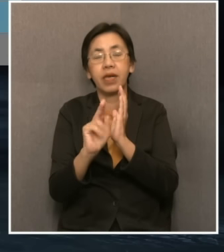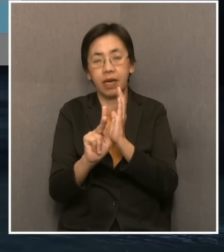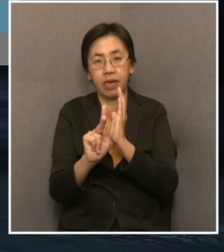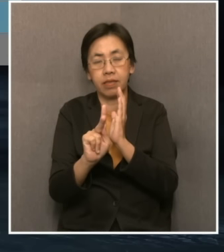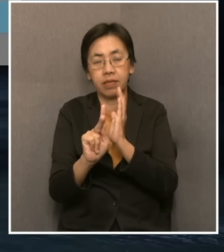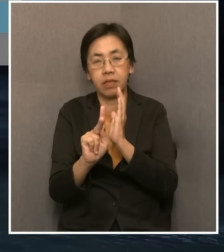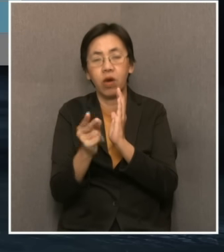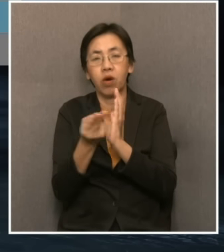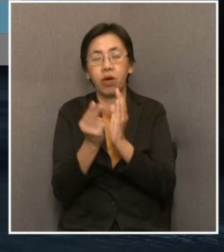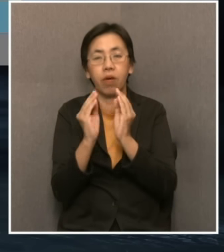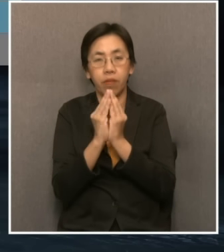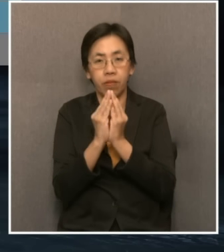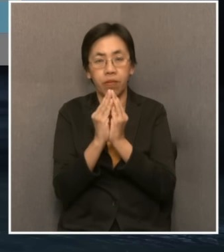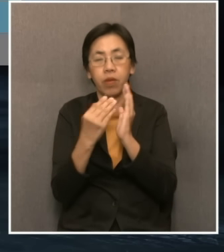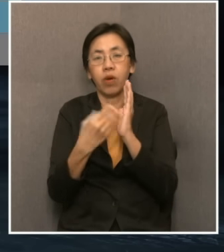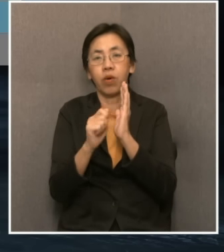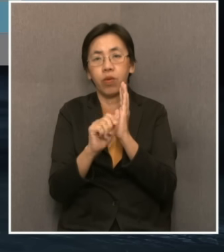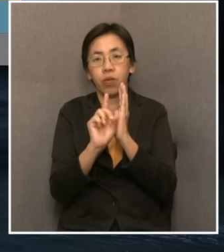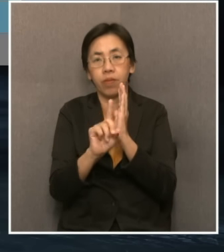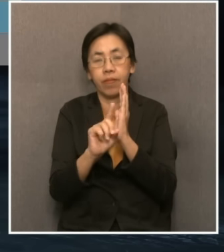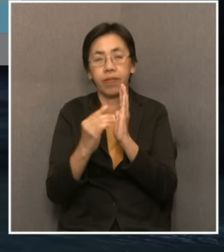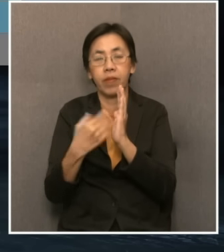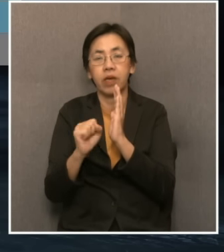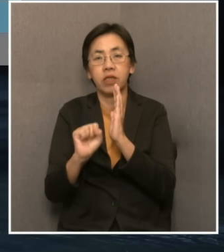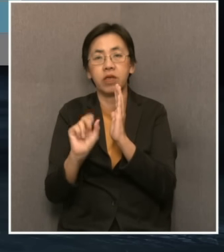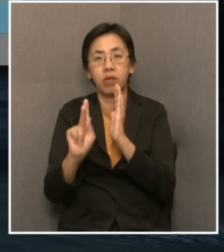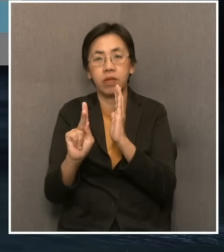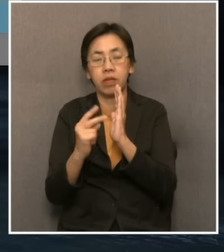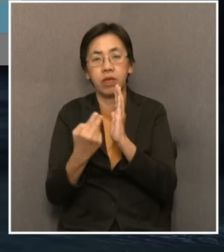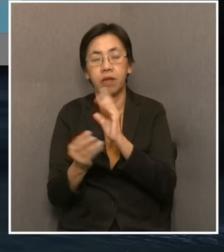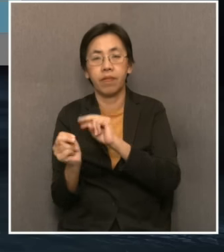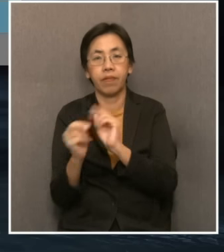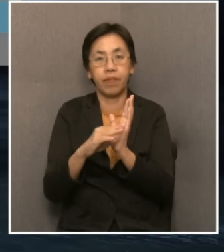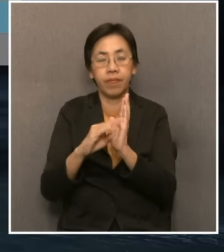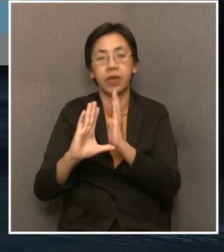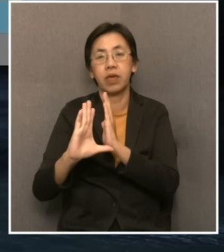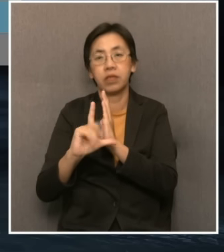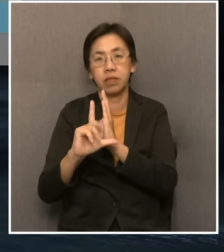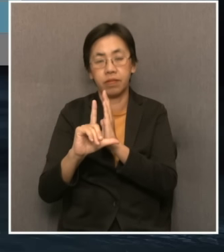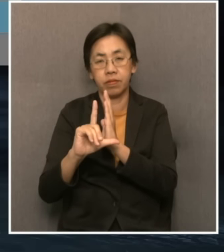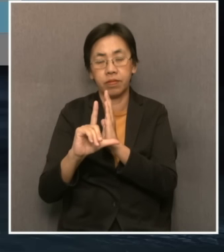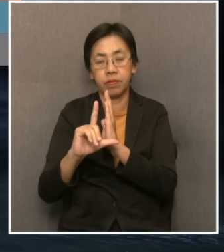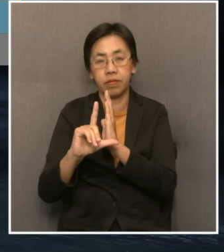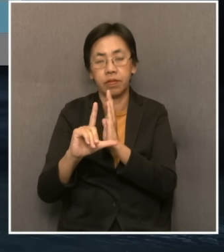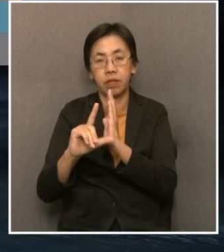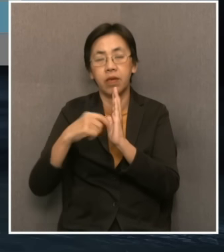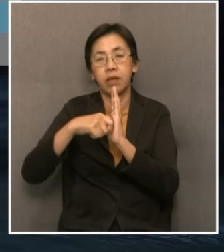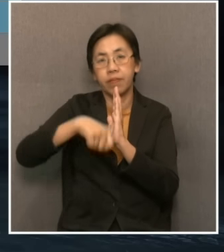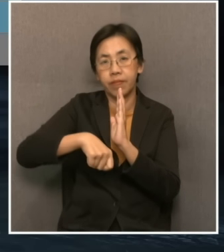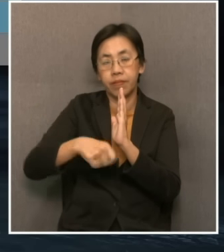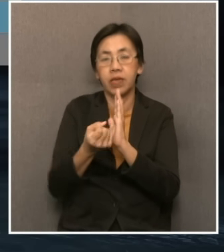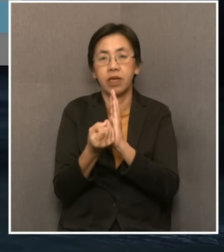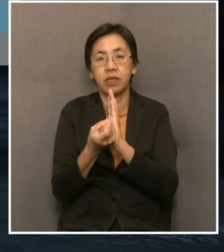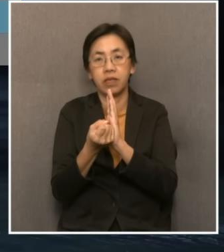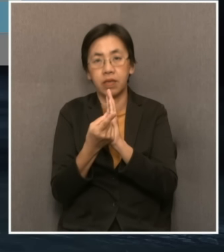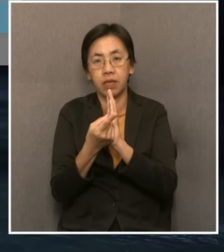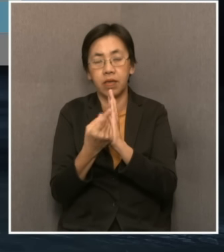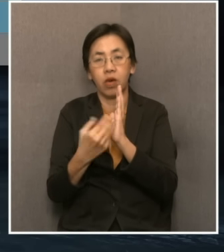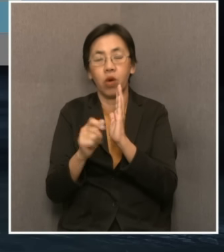ลำภูอุดรธานีสกลนครนครพนมชัยภูมินครราชสีมาศรีสะเกษและ